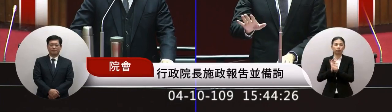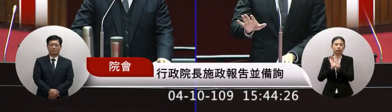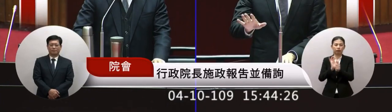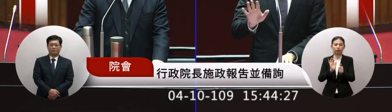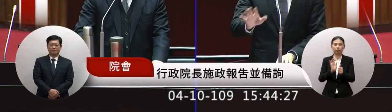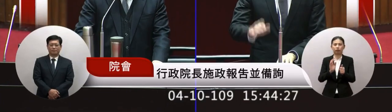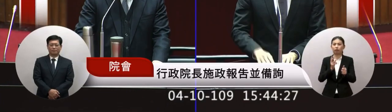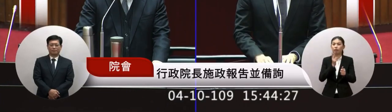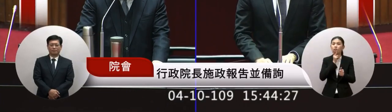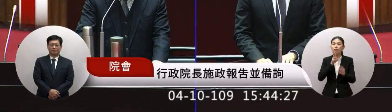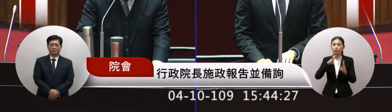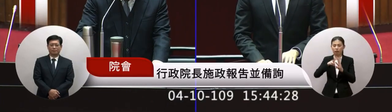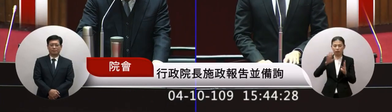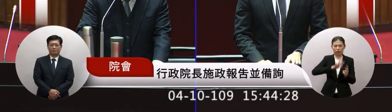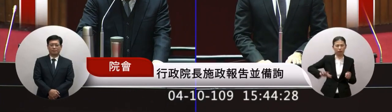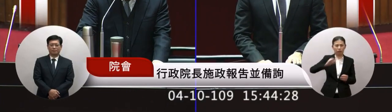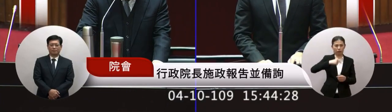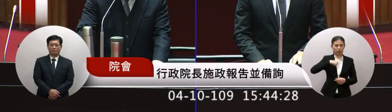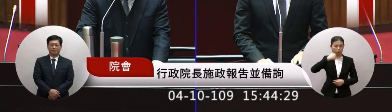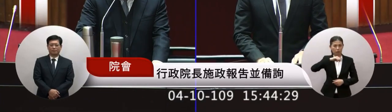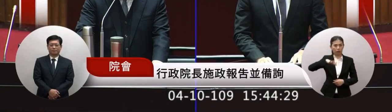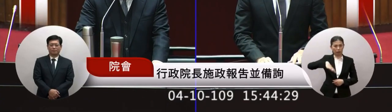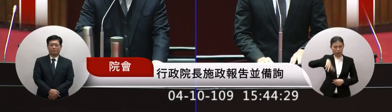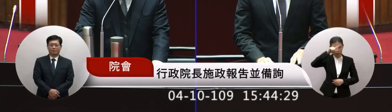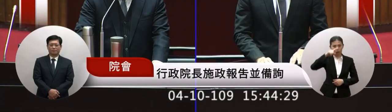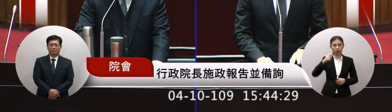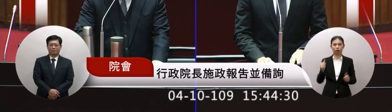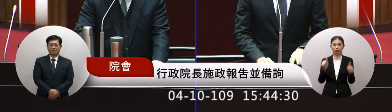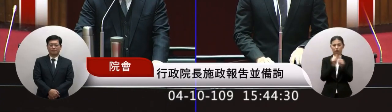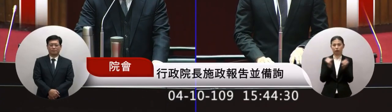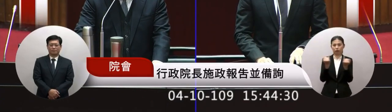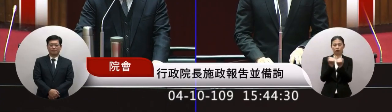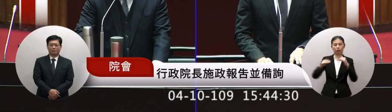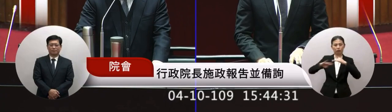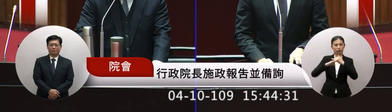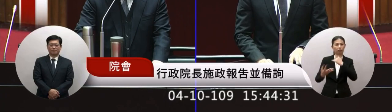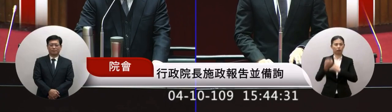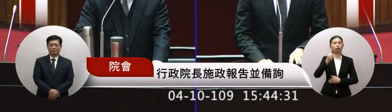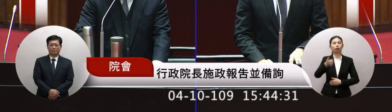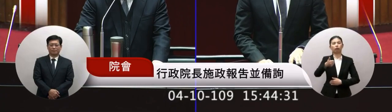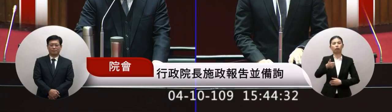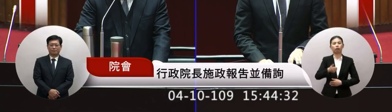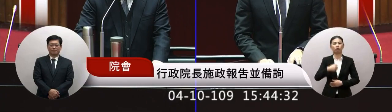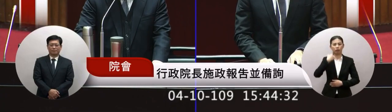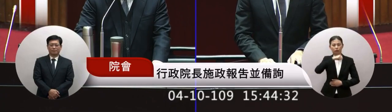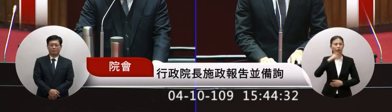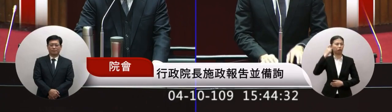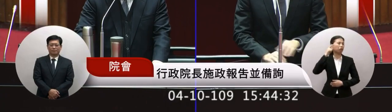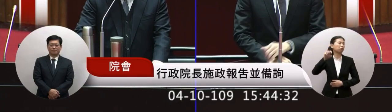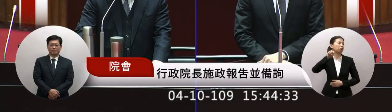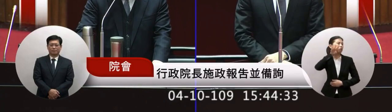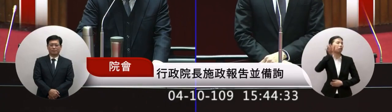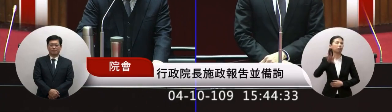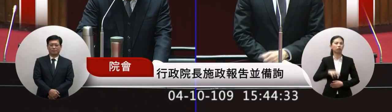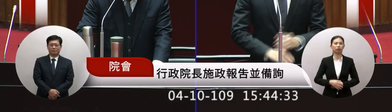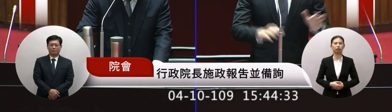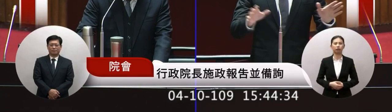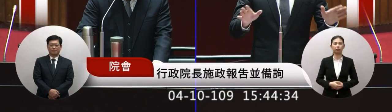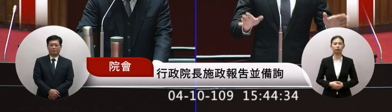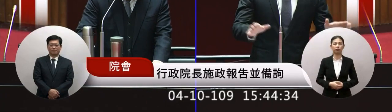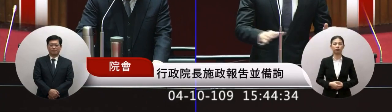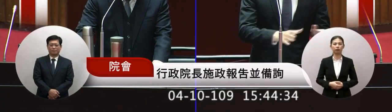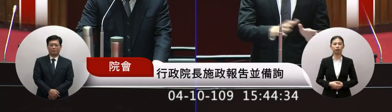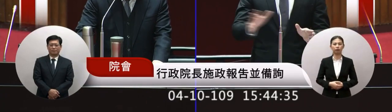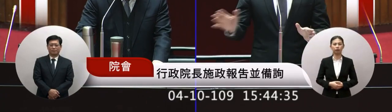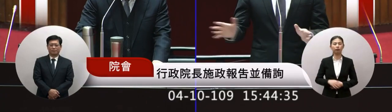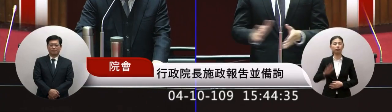洲第一个婚姻平权的国家，我感觉这是咱足大家咱所有的台湾人吼，公认的骄傲的一个代志吼。哎，要唔过